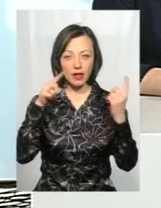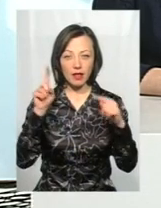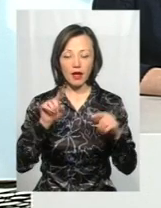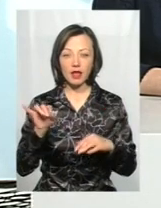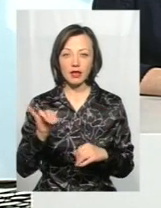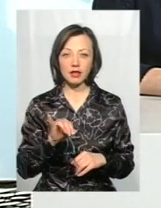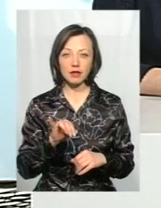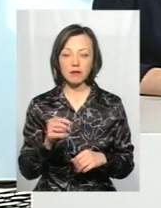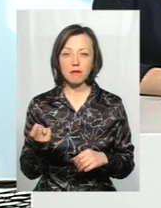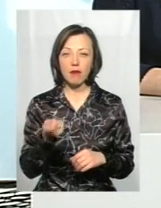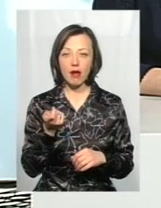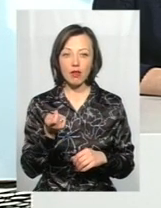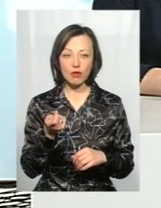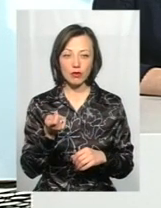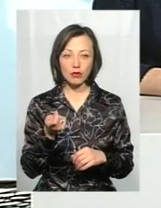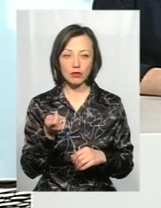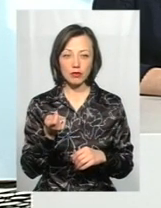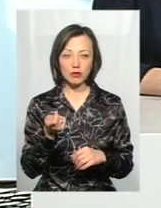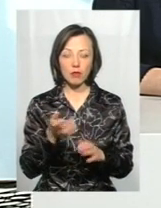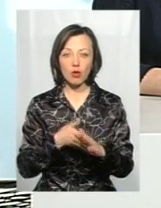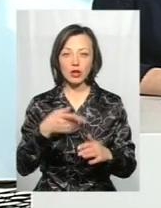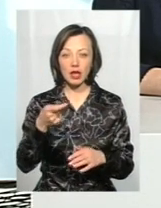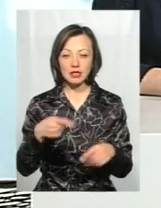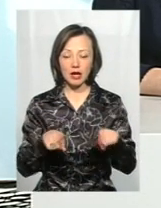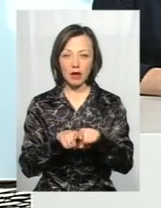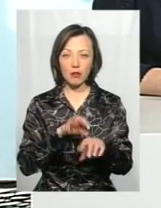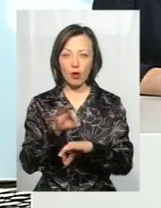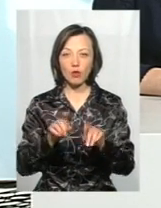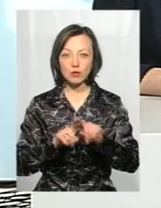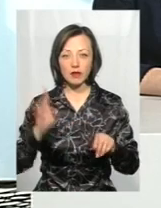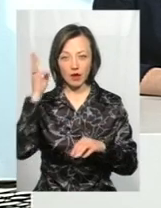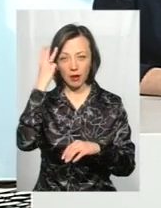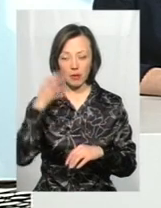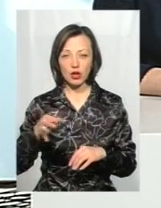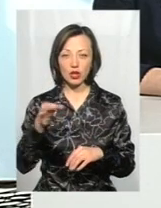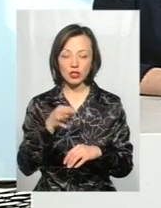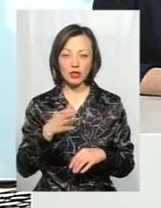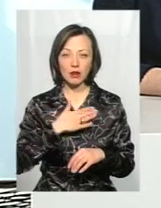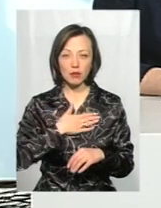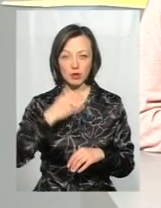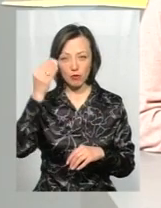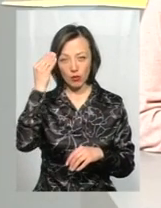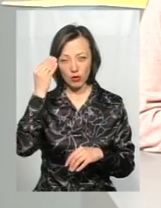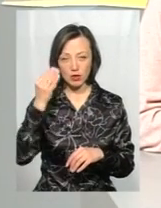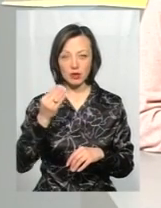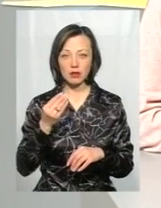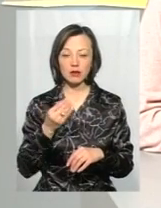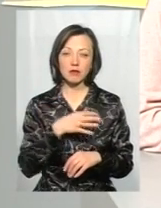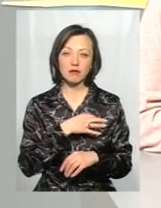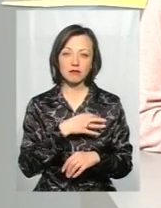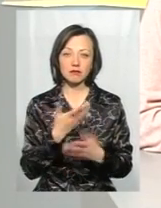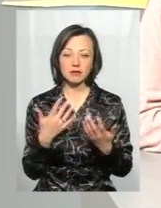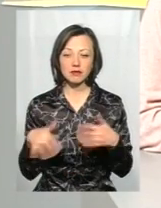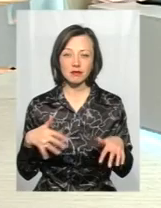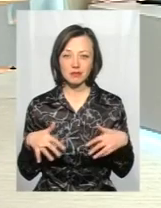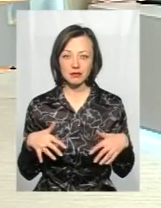і мало подається проєктів. Особливо Хмельниччина в цьому, на мій погляд, досить таки пасивна. Тому